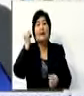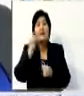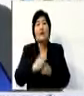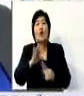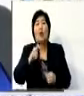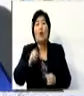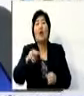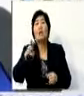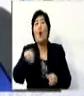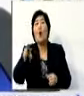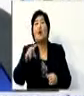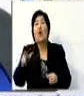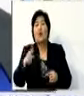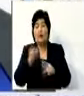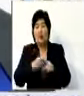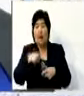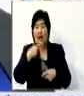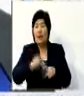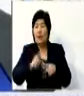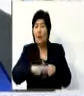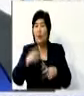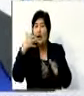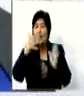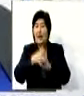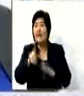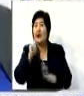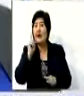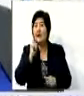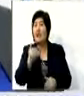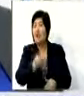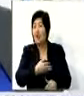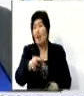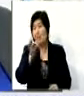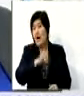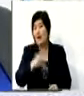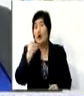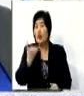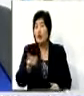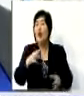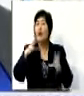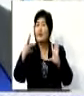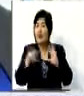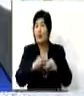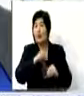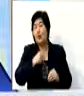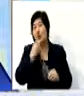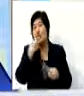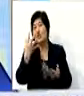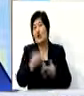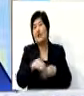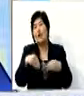модель туралы айтамын. Бұл осы салаға қызығушылық танытқан жастар үшін пайдалы деп ойлаймын. Және мұның нәтижесі де өз жемісін